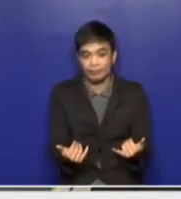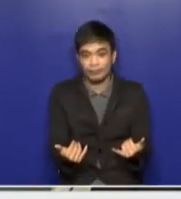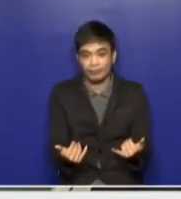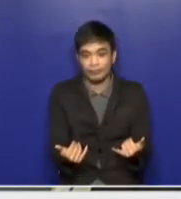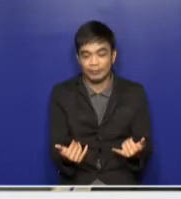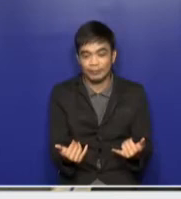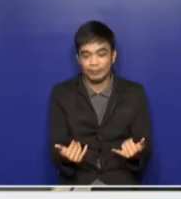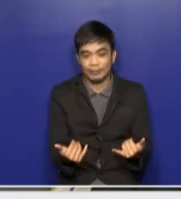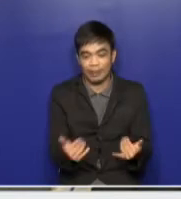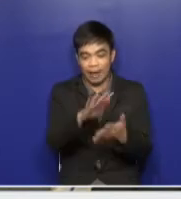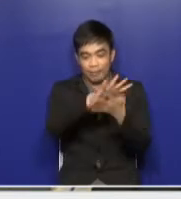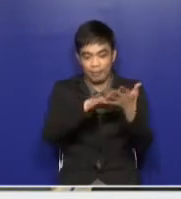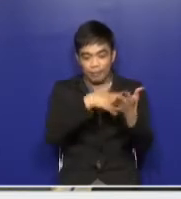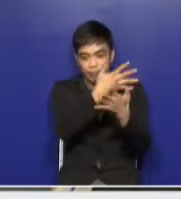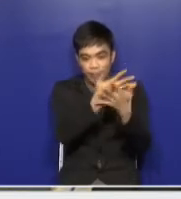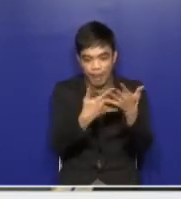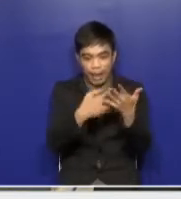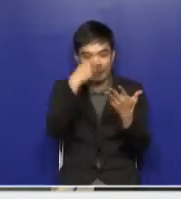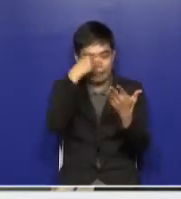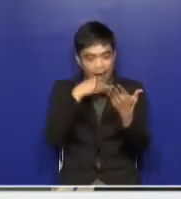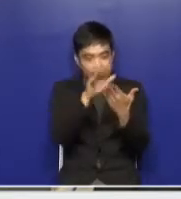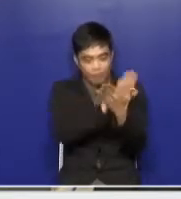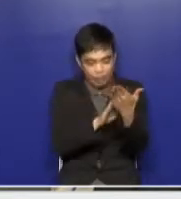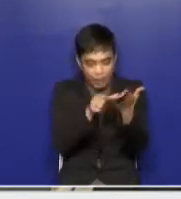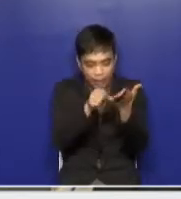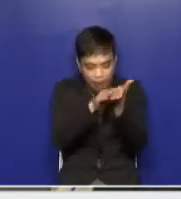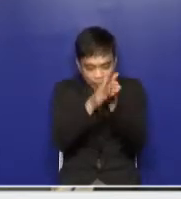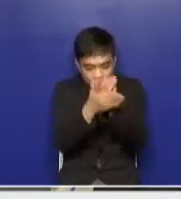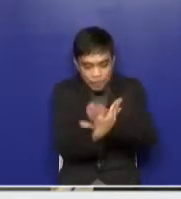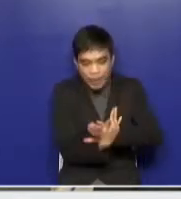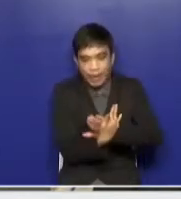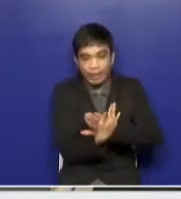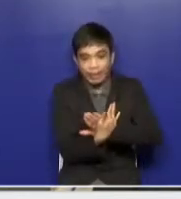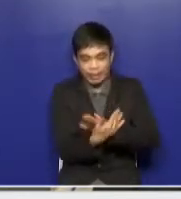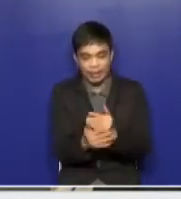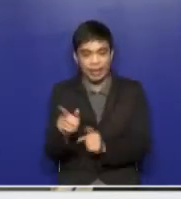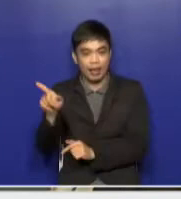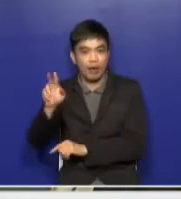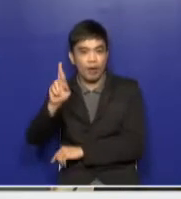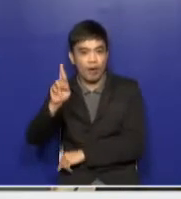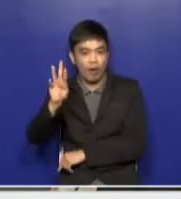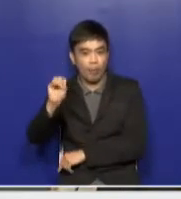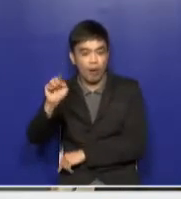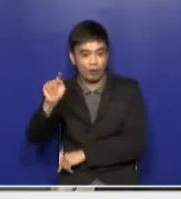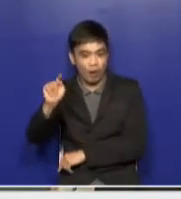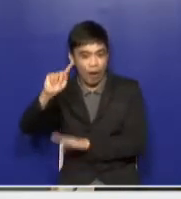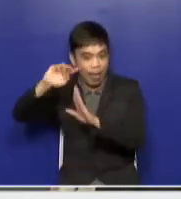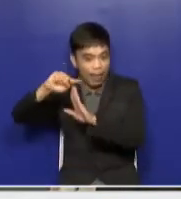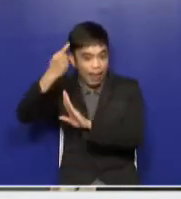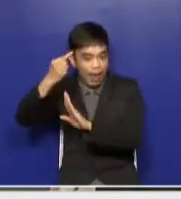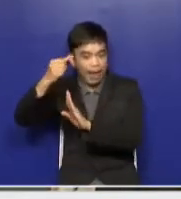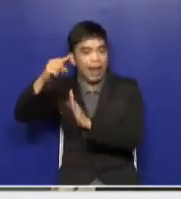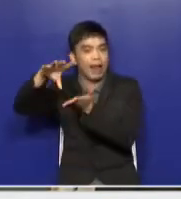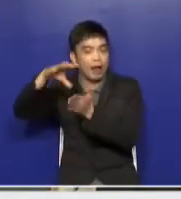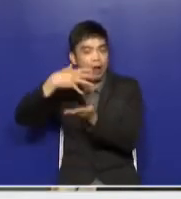การแผนการปฏิรูปประเทศเนี่ยก็คือตอนนี้อย่างที่ท่านรัฐมนตรีได้เรียนไปตอนต้นนะครับว่าอยู่ระหว่างการปรับปรุง